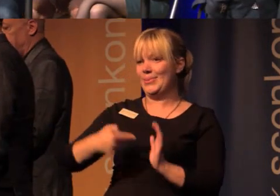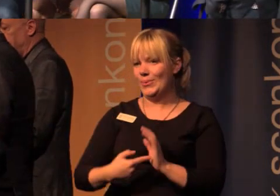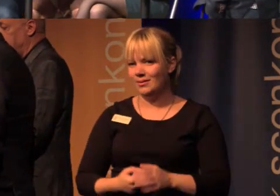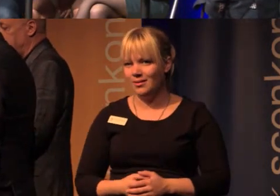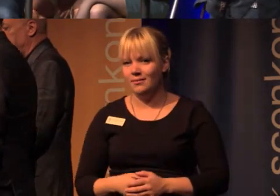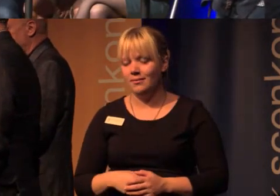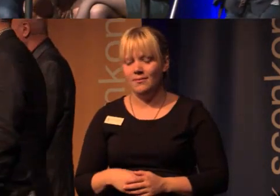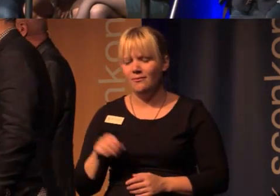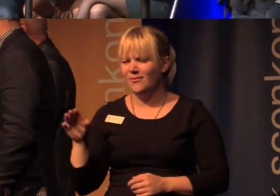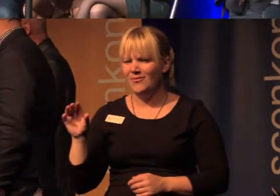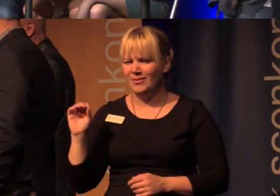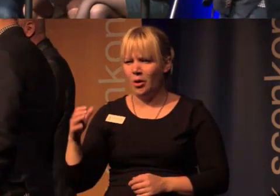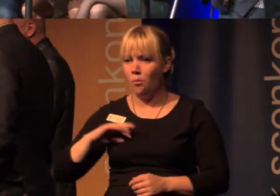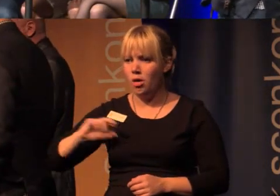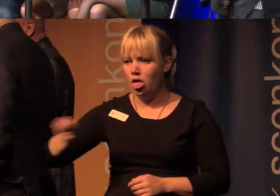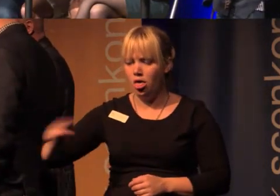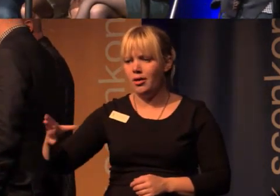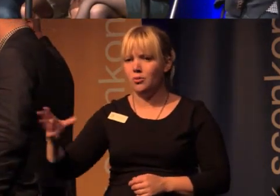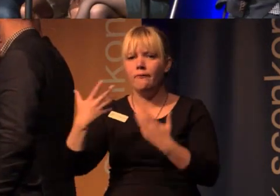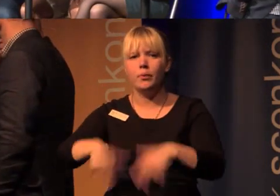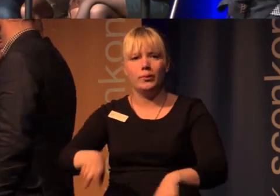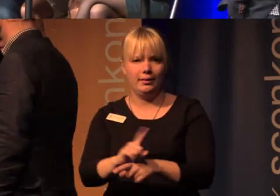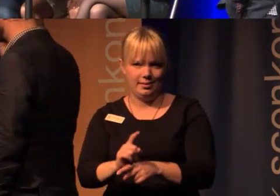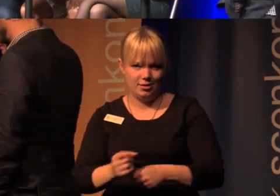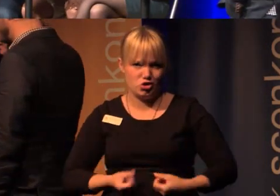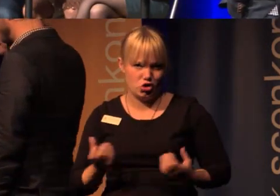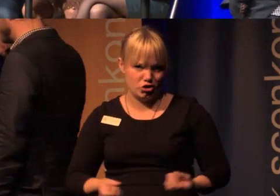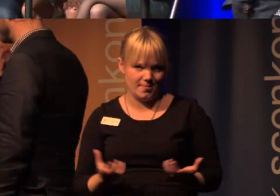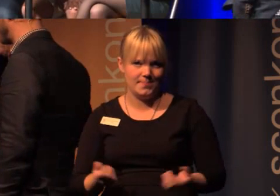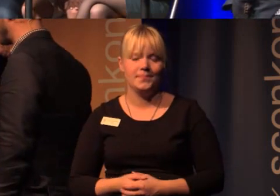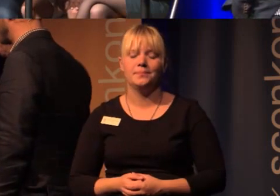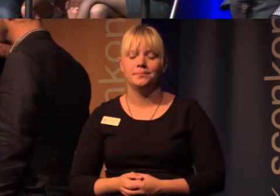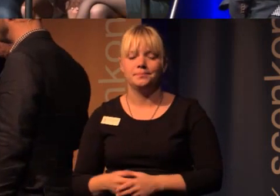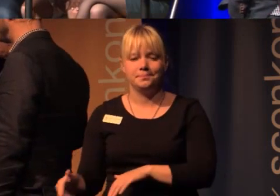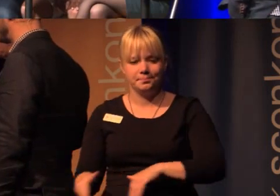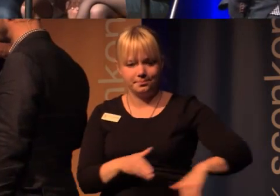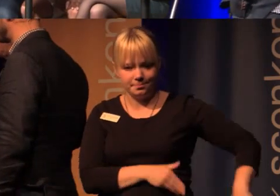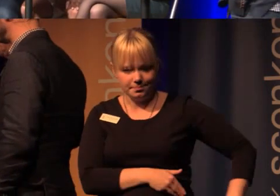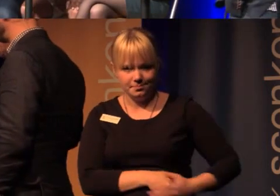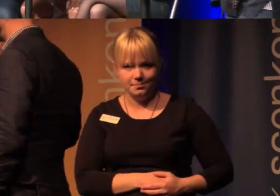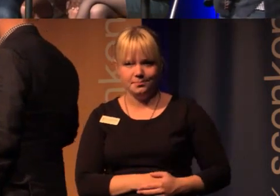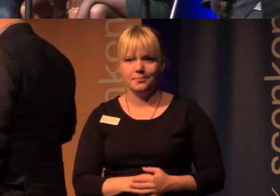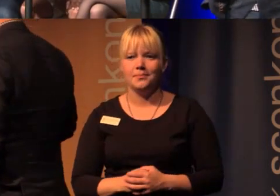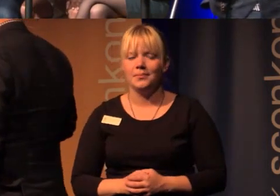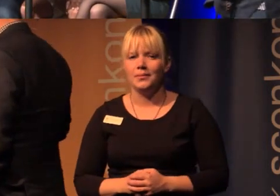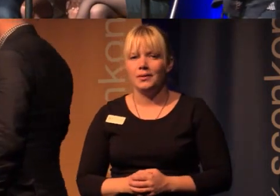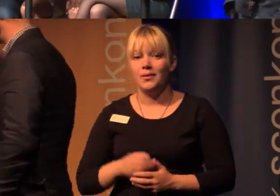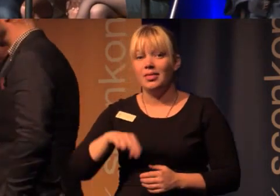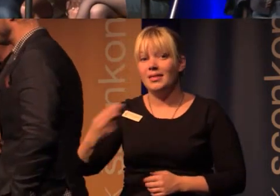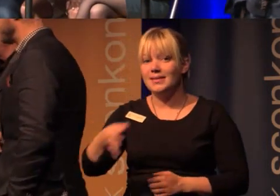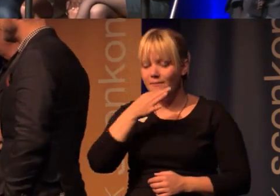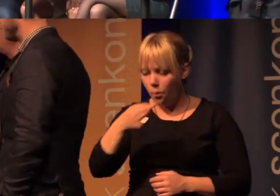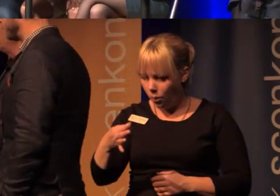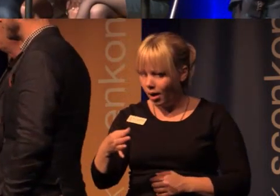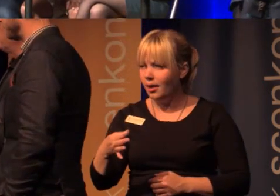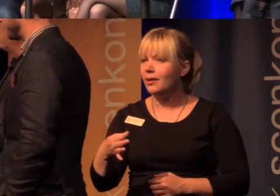annars tror jag att vi kommer att förlora väldigt mycket tid. Vi ska gå vidare till nästa fråga från kulturarvet, inte kanske så stort hopp.